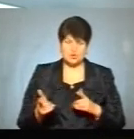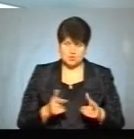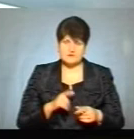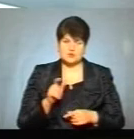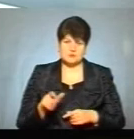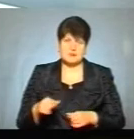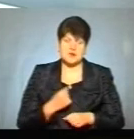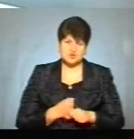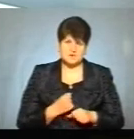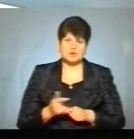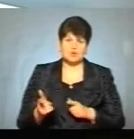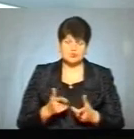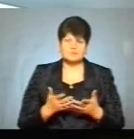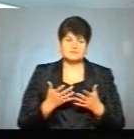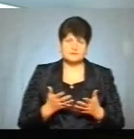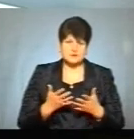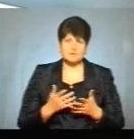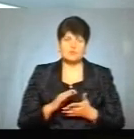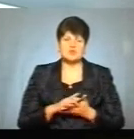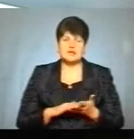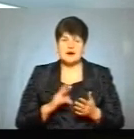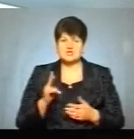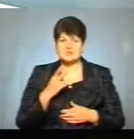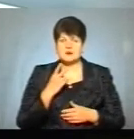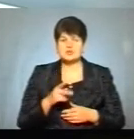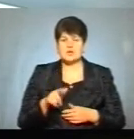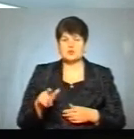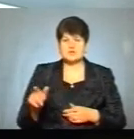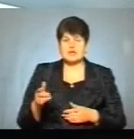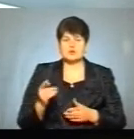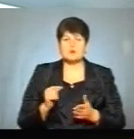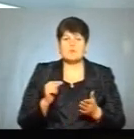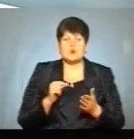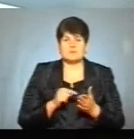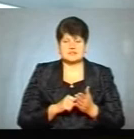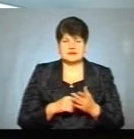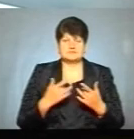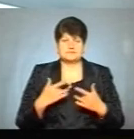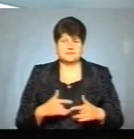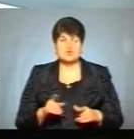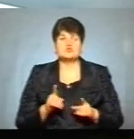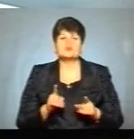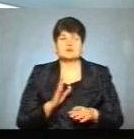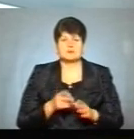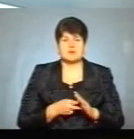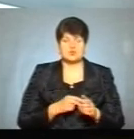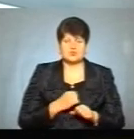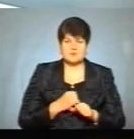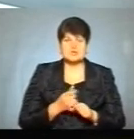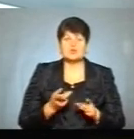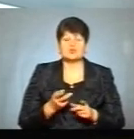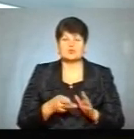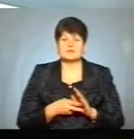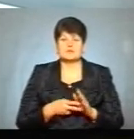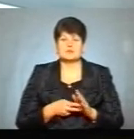працювати, ми готові з'ясовувати подальше бачення тих людей, які, ймовірно, підпадуть під вивільнення, що вони планують робити, на яку роботу вони планують